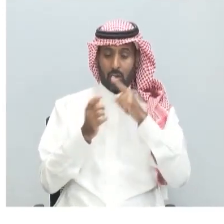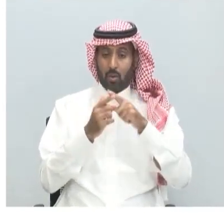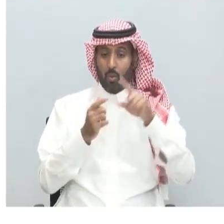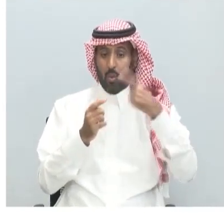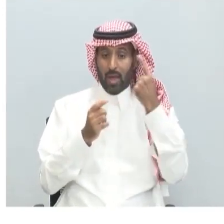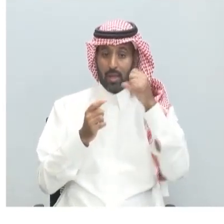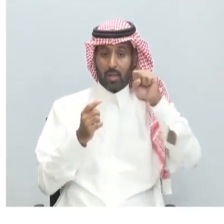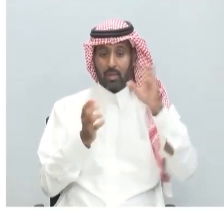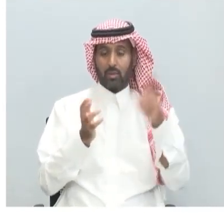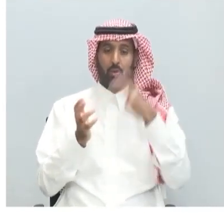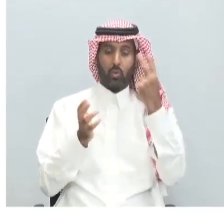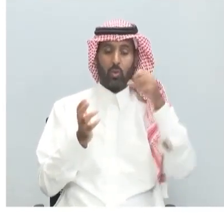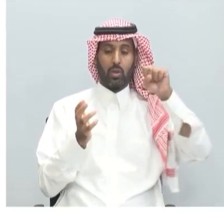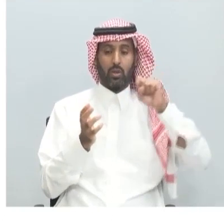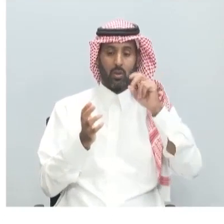تو